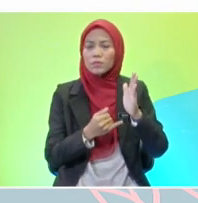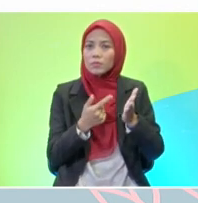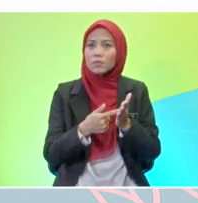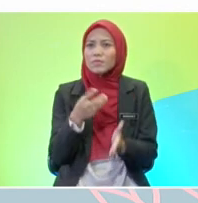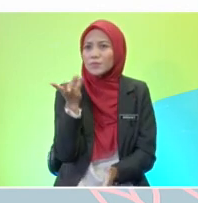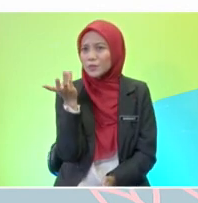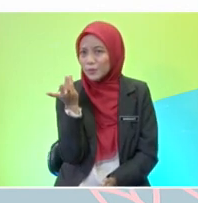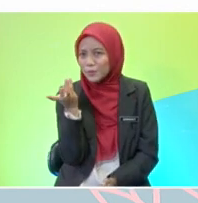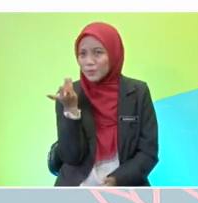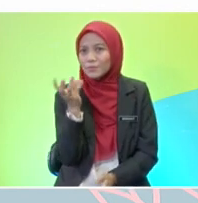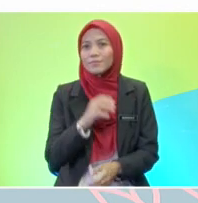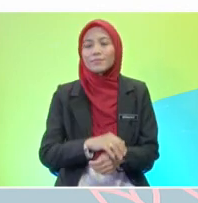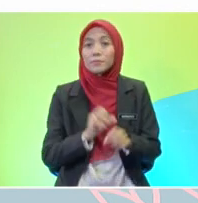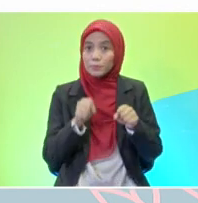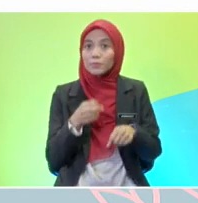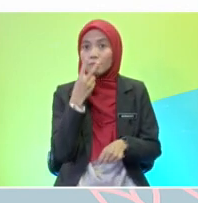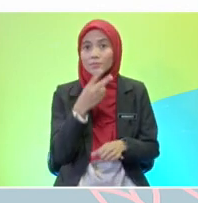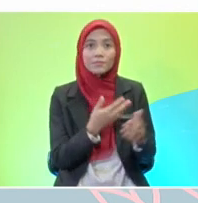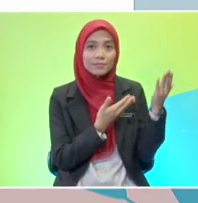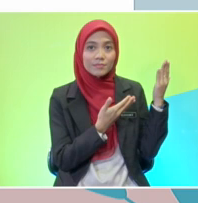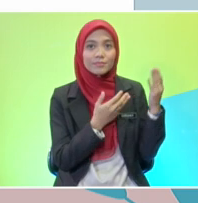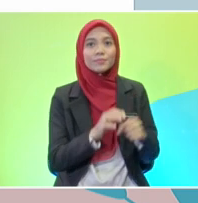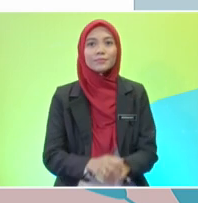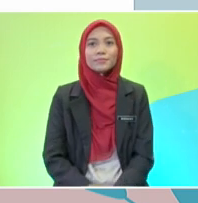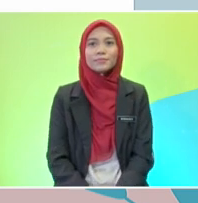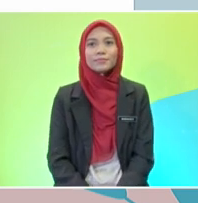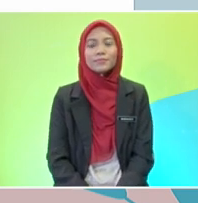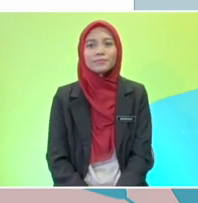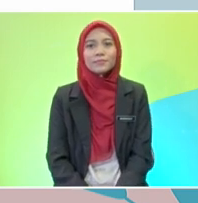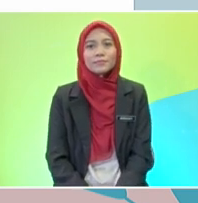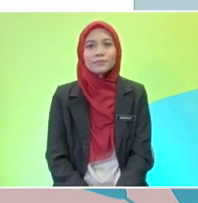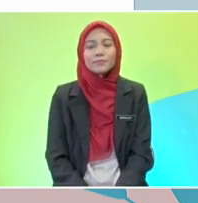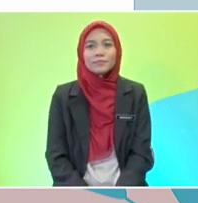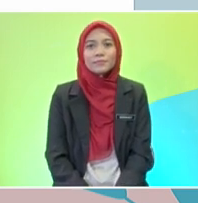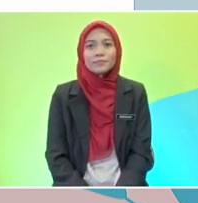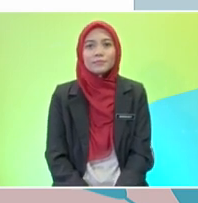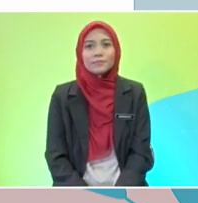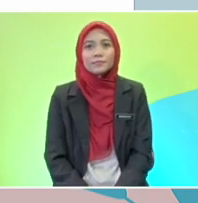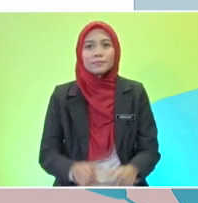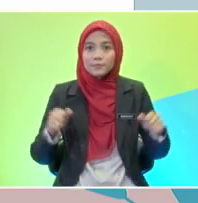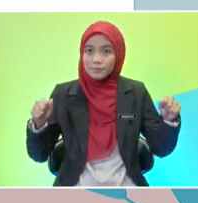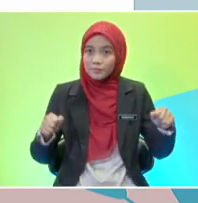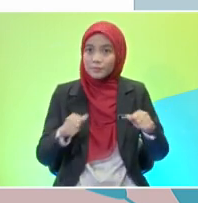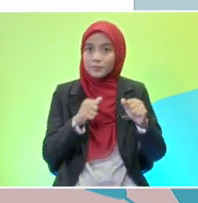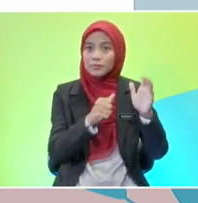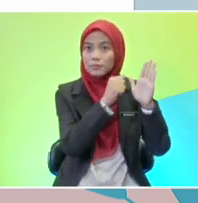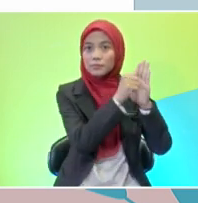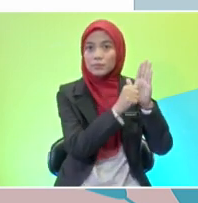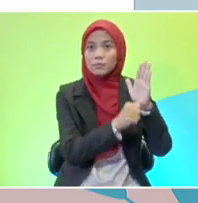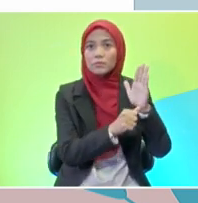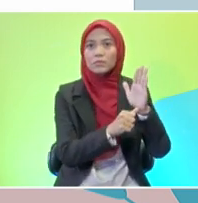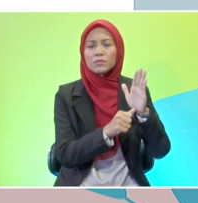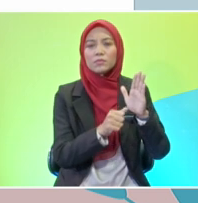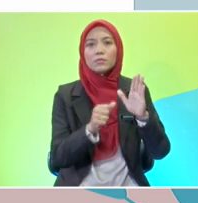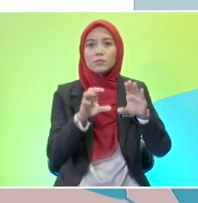oke Boleh ditengok di situ dan seterusnya terdapat juga seni ukiran pada kaum